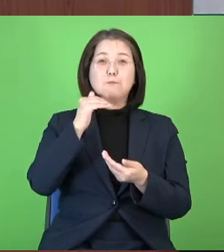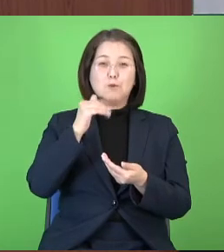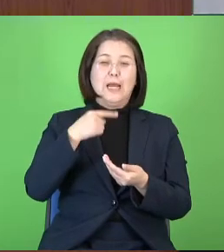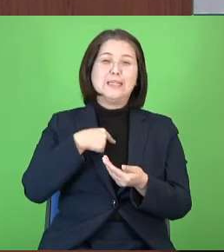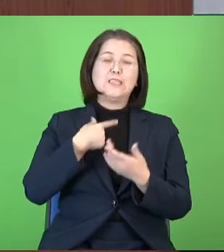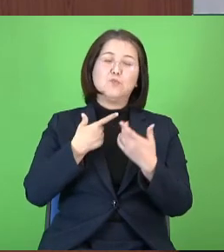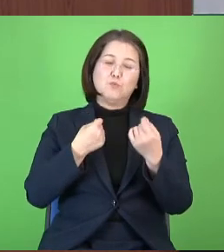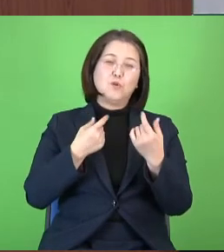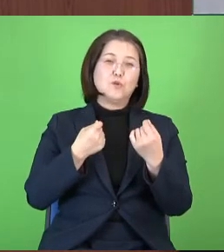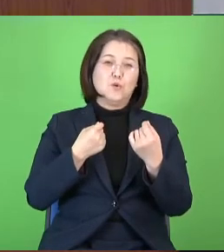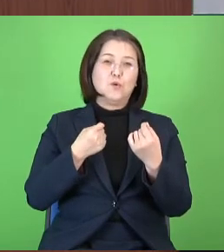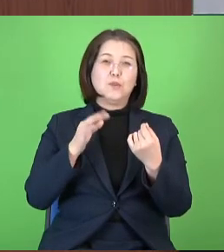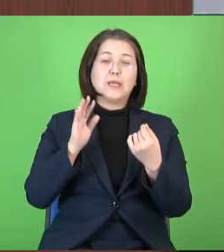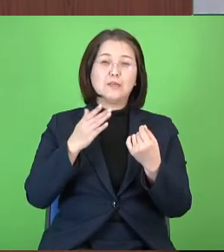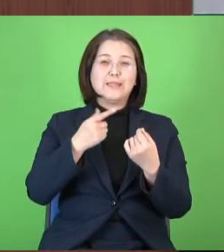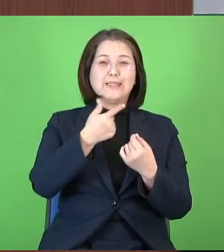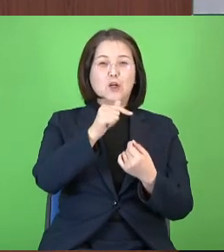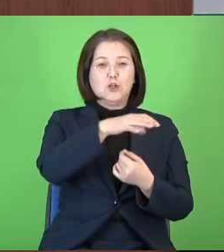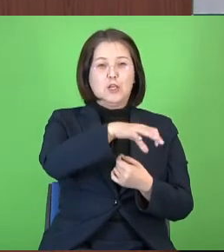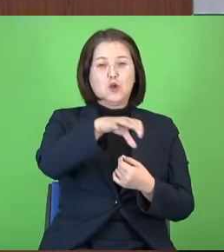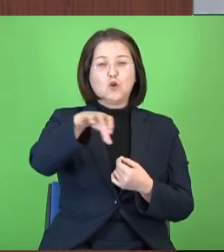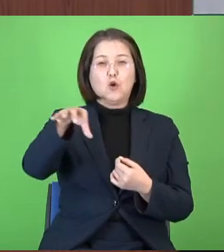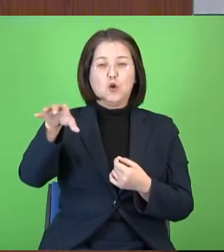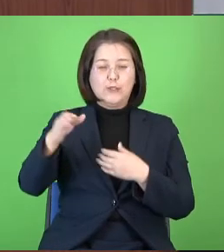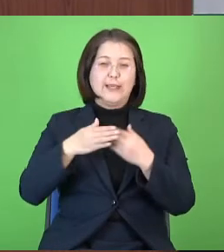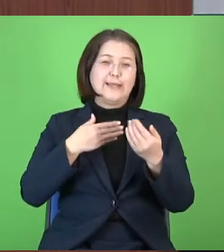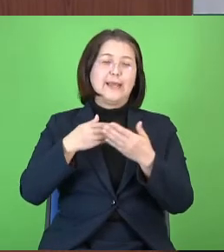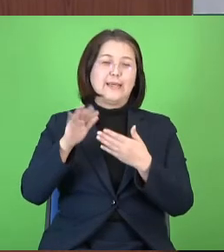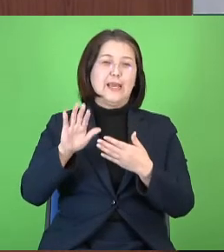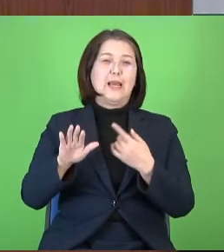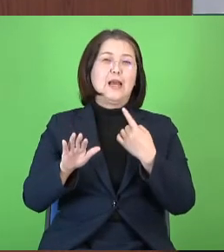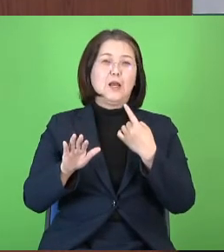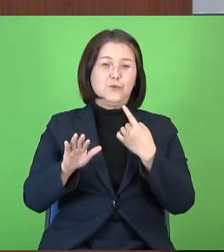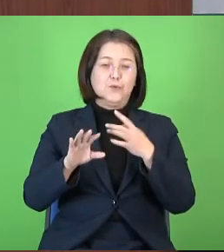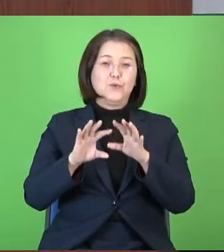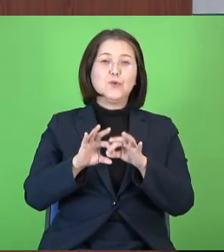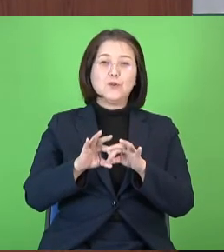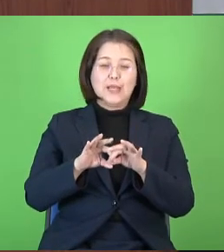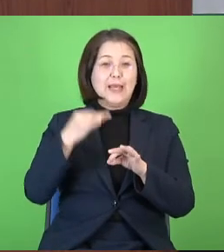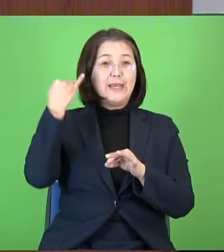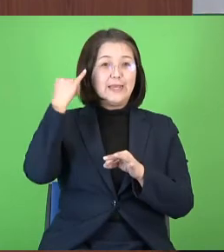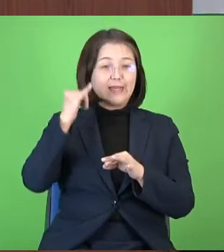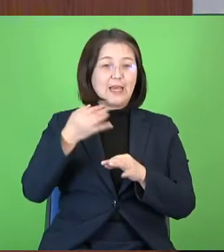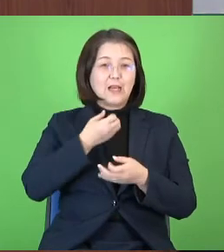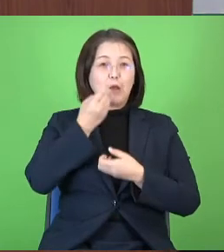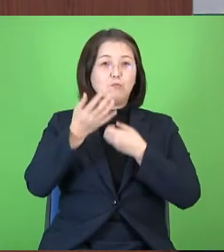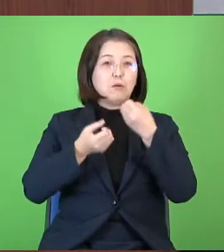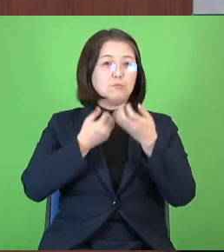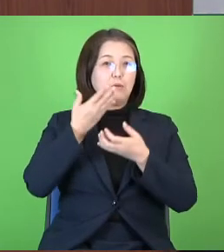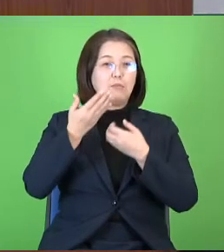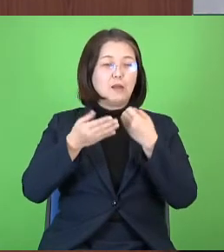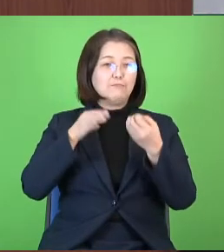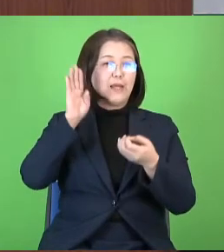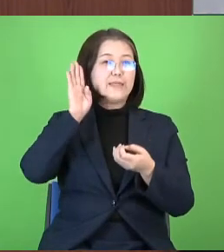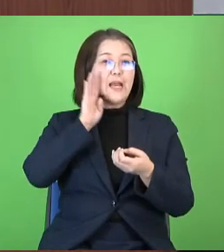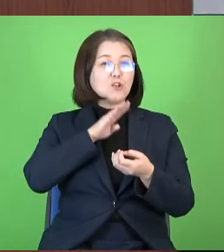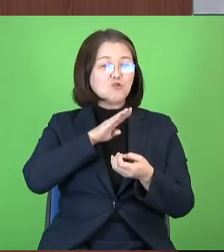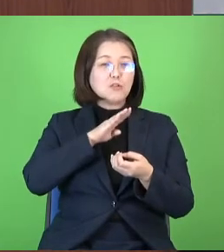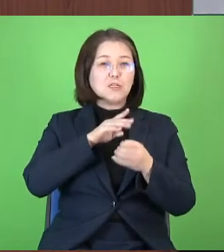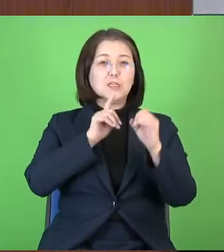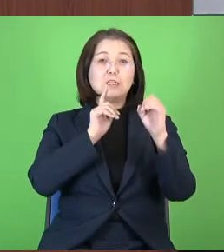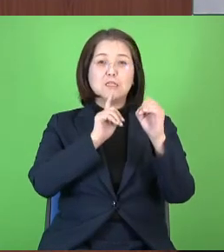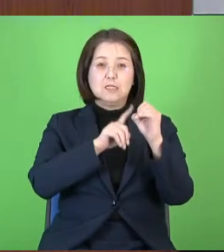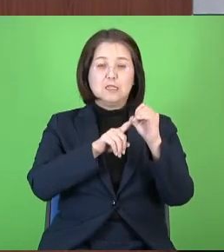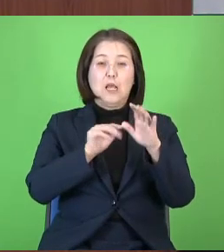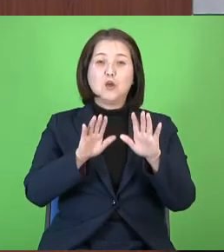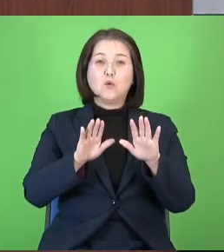でも富山県の皆さんなかなかあの池どうぞといってまぁなかなか軍でづらいというのは私も